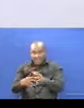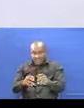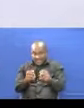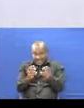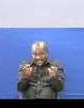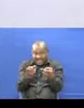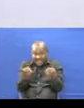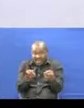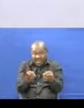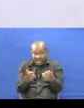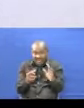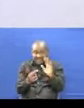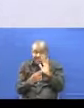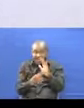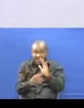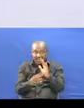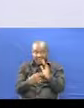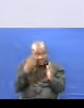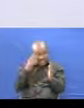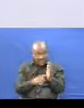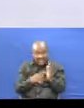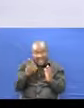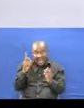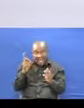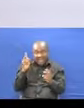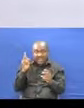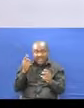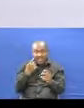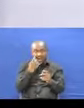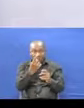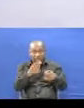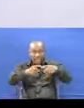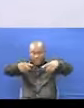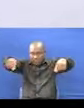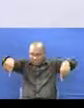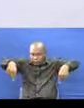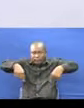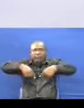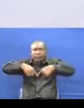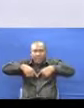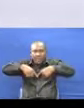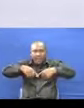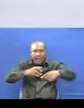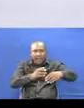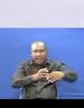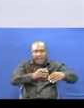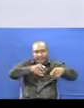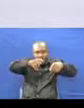shamba lake. Hii asili inakuonyesha muundo wa ili shamba lake. Shamba zima lilikuwa na